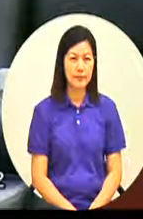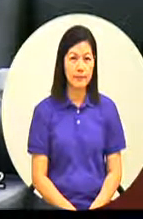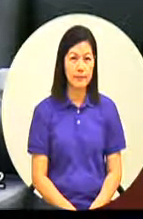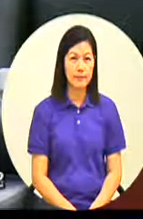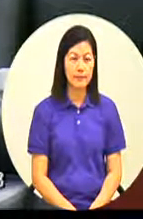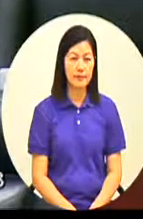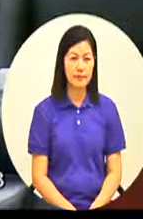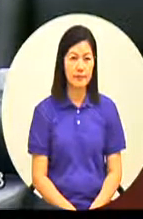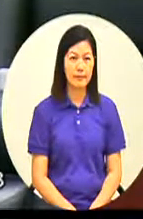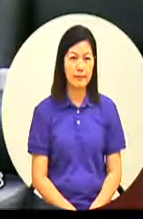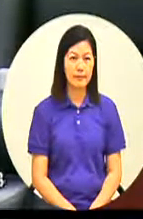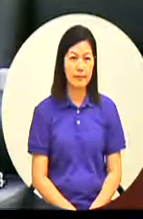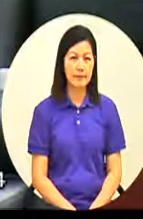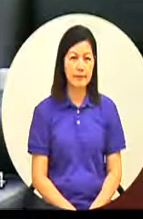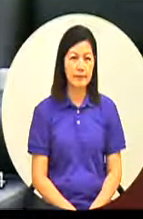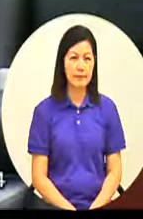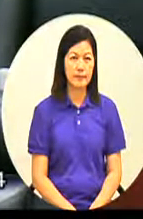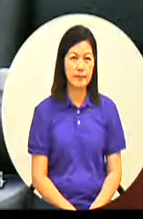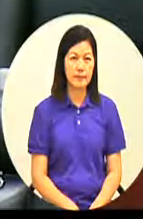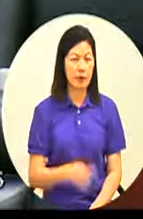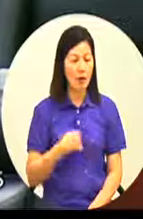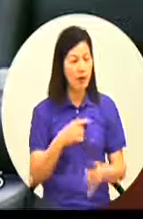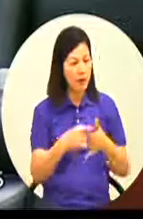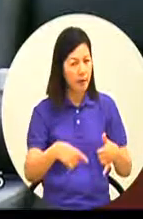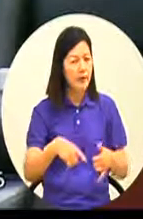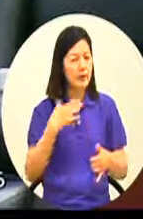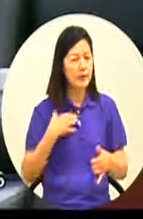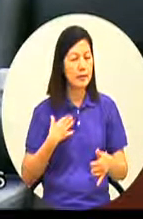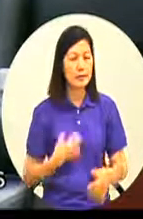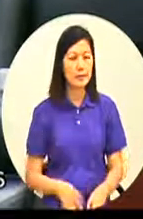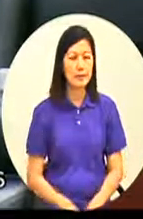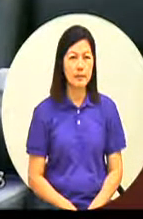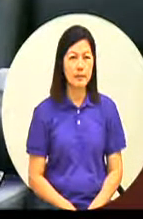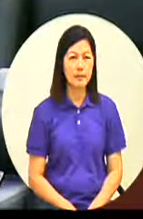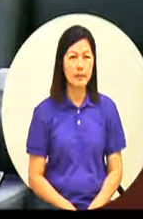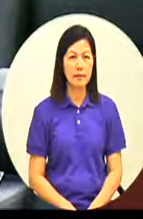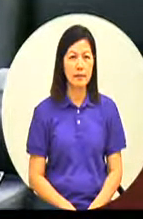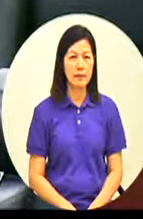那从本席了解哈，我们除了跟